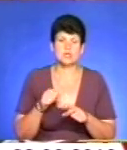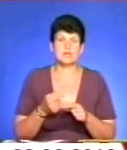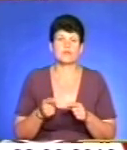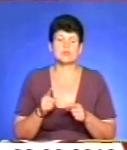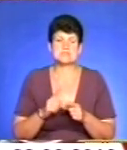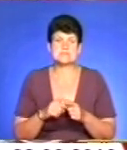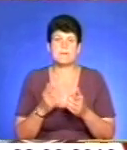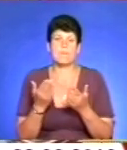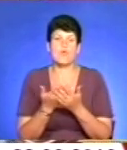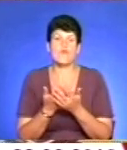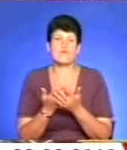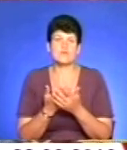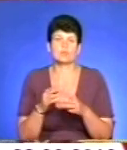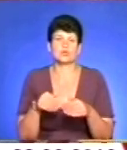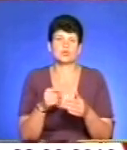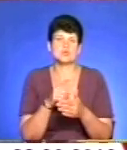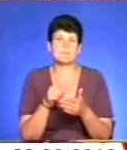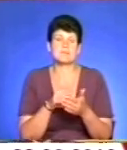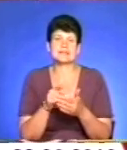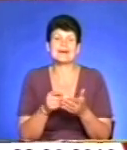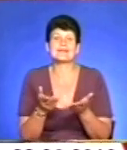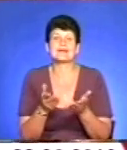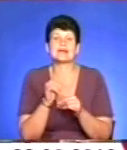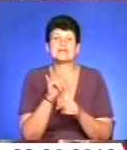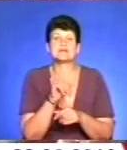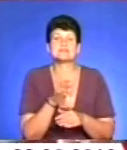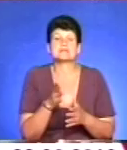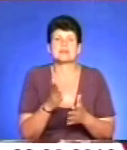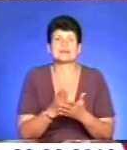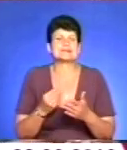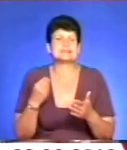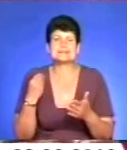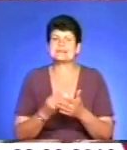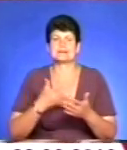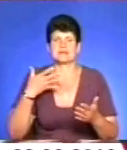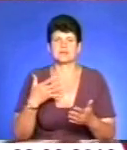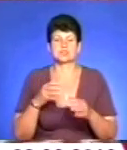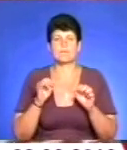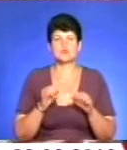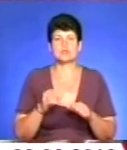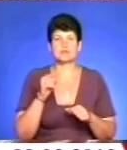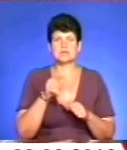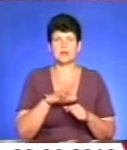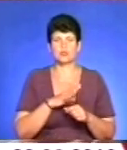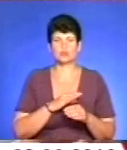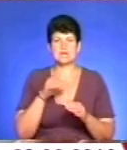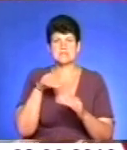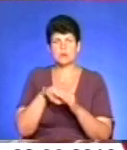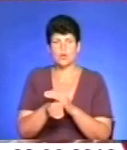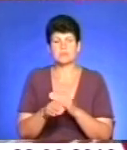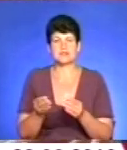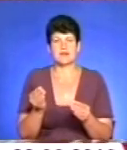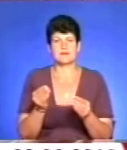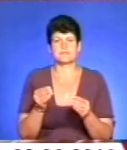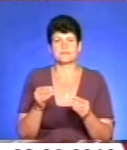по фільму задаються ці питання, яка із них може бути найціннішою. Можливо, та, яка була закопана в землі, можливо, та,